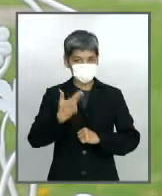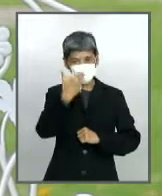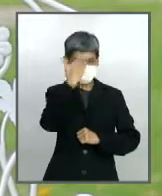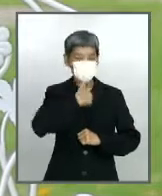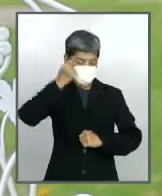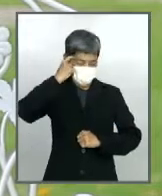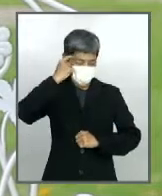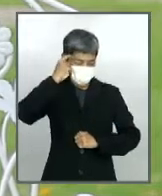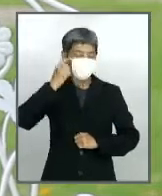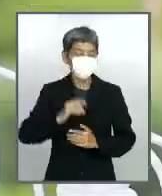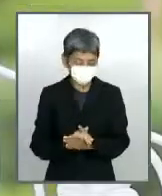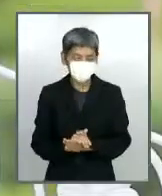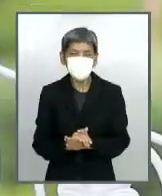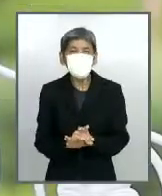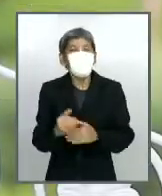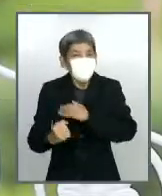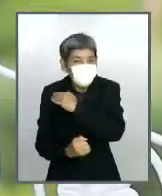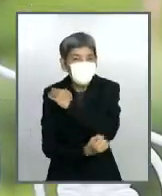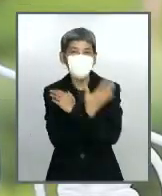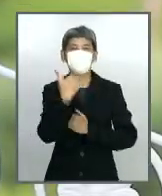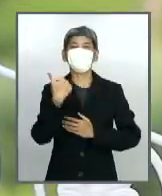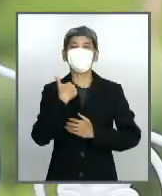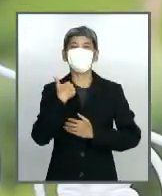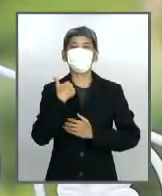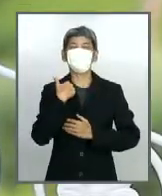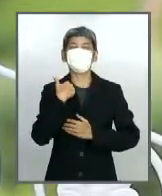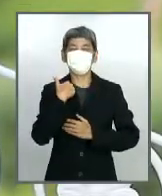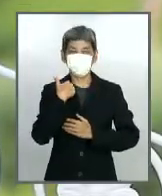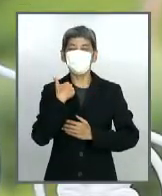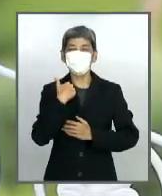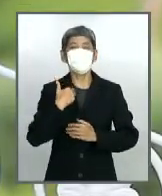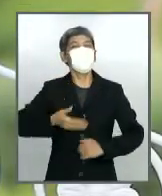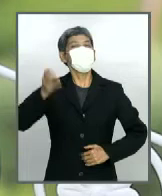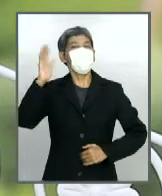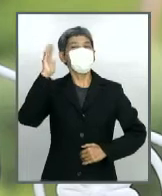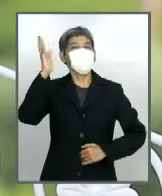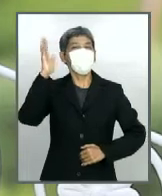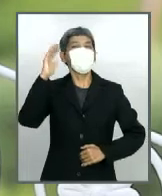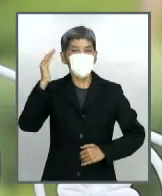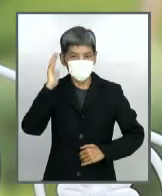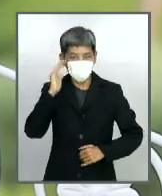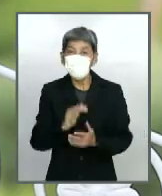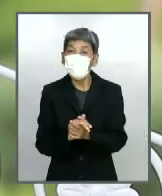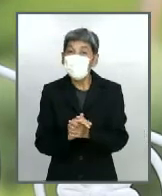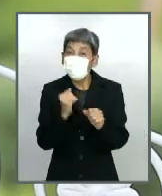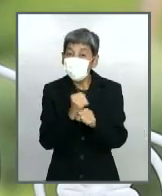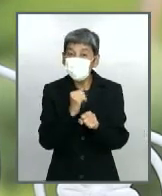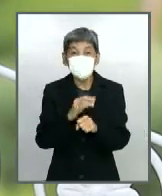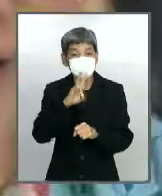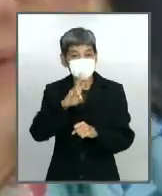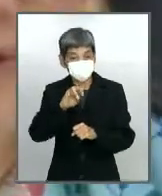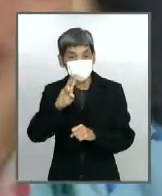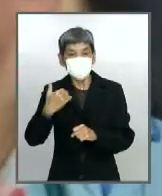ในกล้องจะสวยอะไรแบบเนี้ยค่ะแล้วก็ได้มีโอกาสค่ะโอกาสที่ได้เป็นเรียกว่าเป็นพิธีกรราย